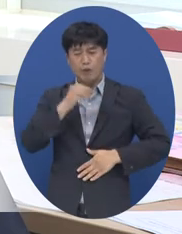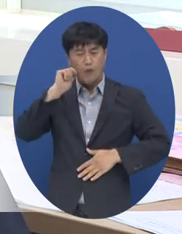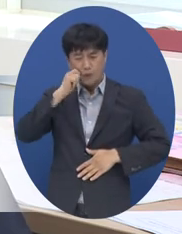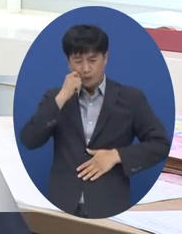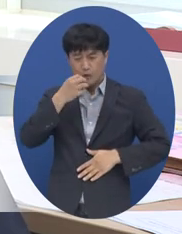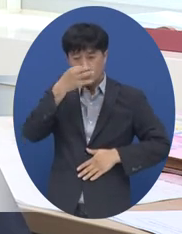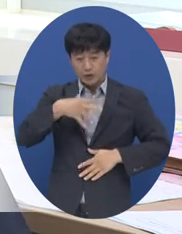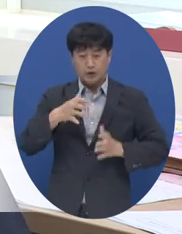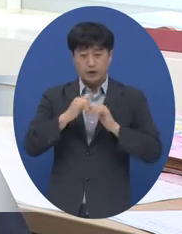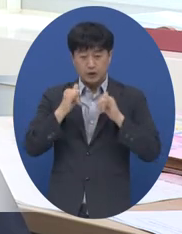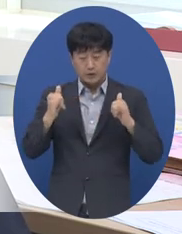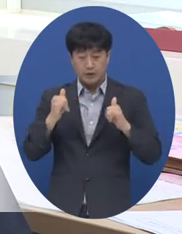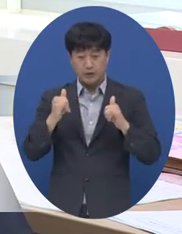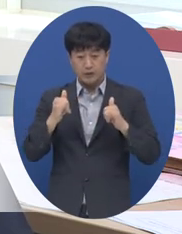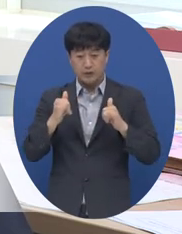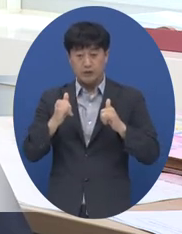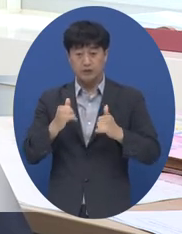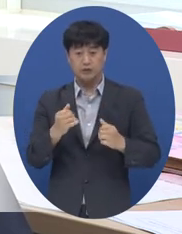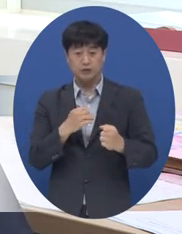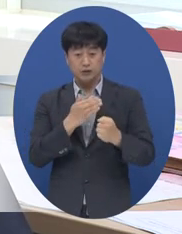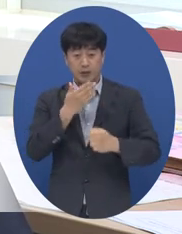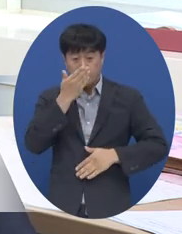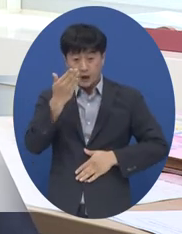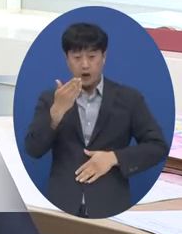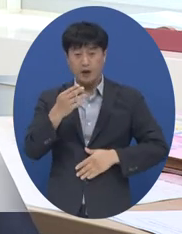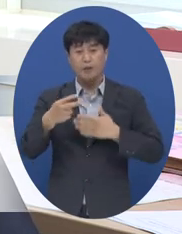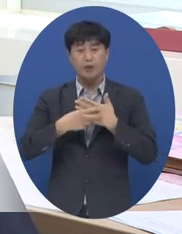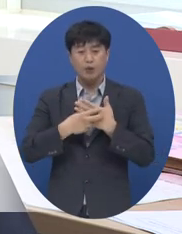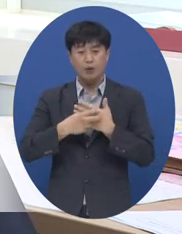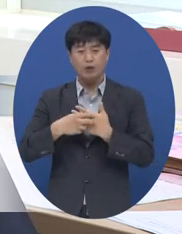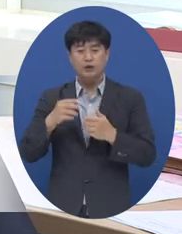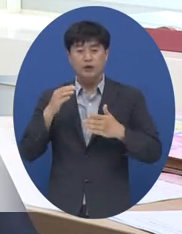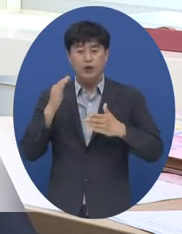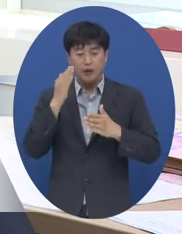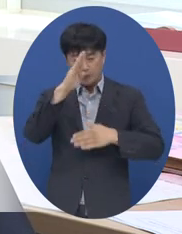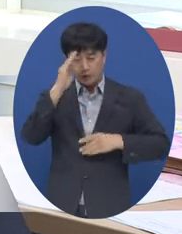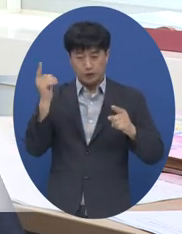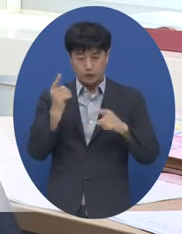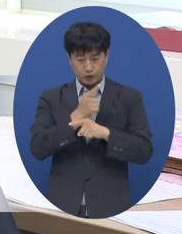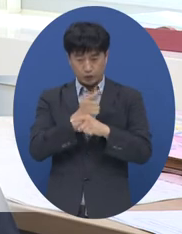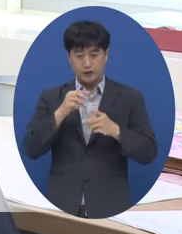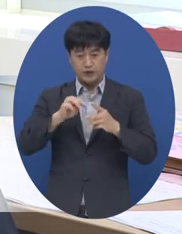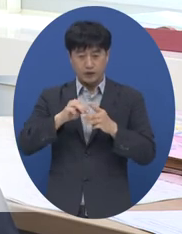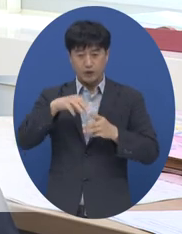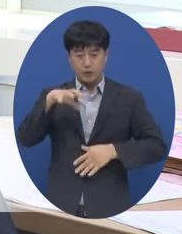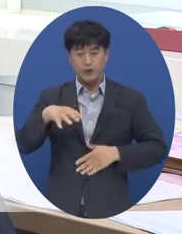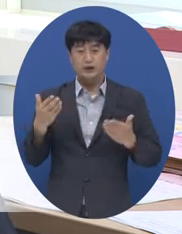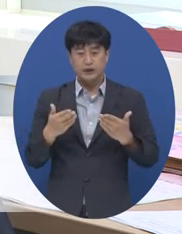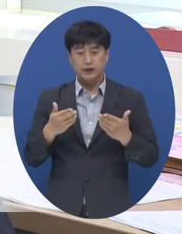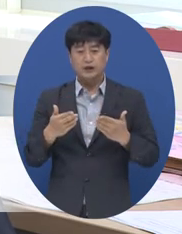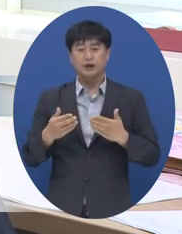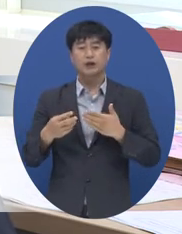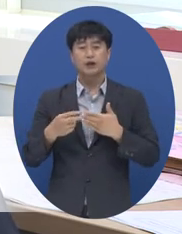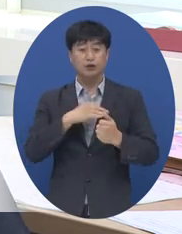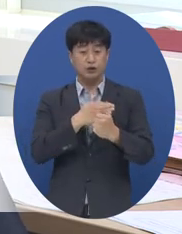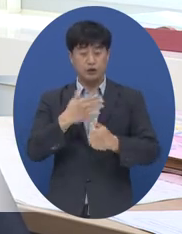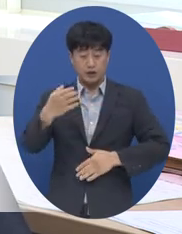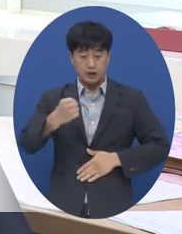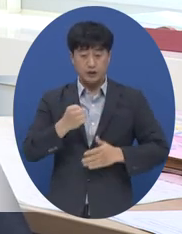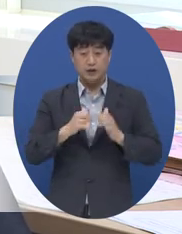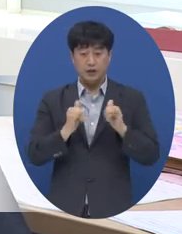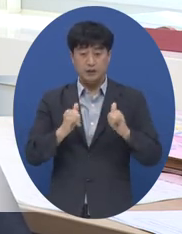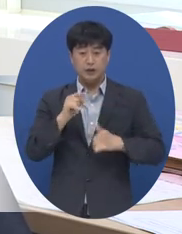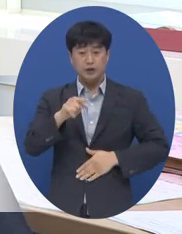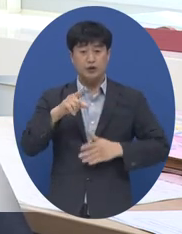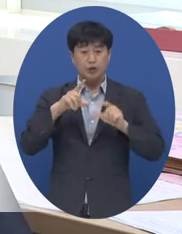정말 여력이 되시는 분들은 이런 병원, 생활치료센터 같은 곳에서 같이 일해주시는 것, 의료인 면을 갖고 있는 분들이